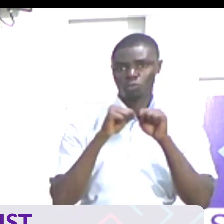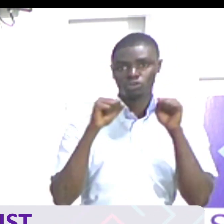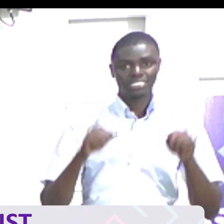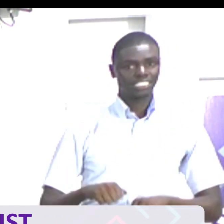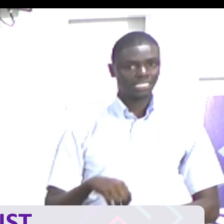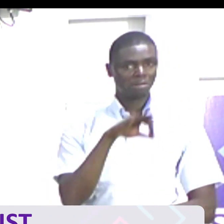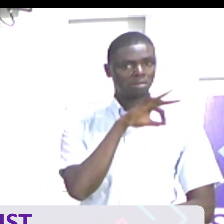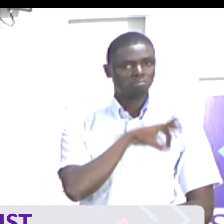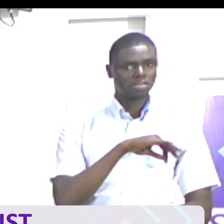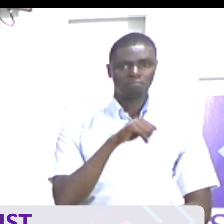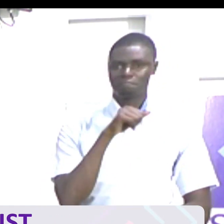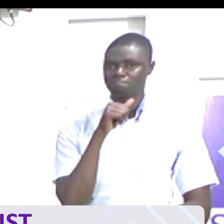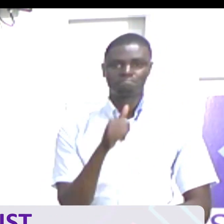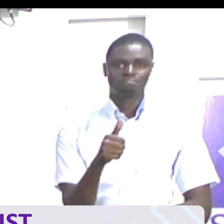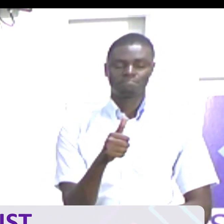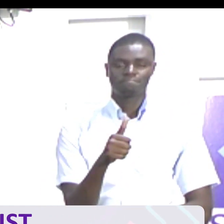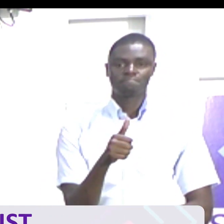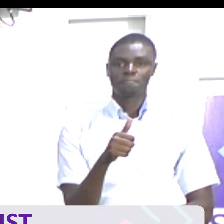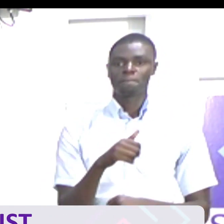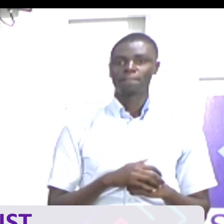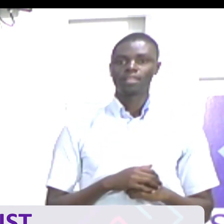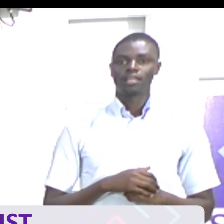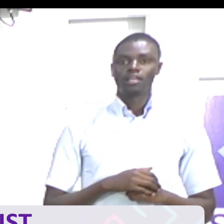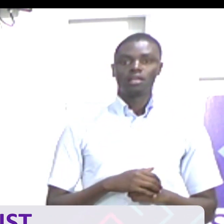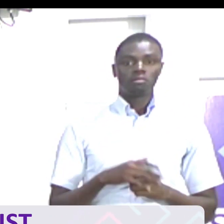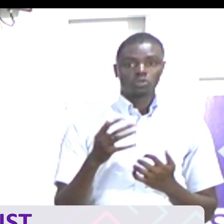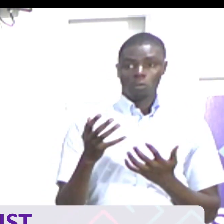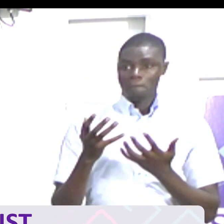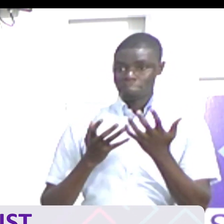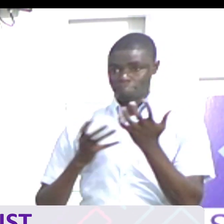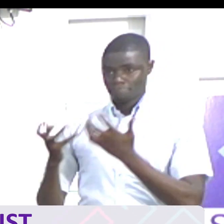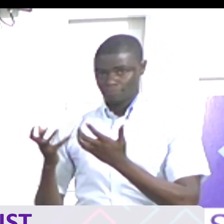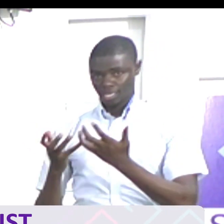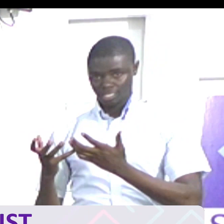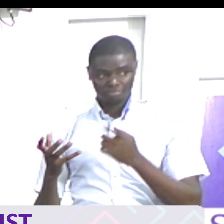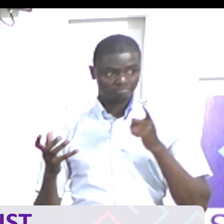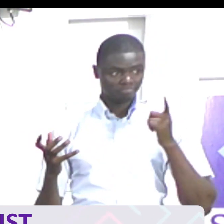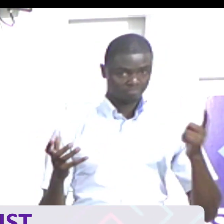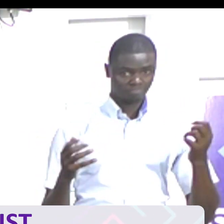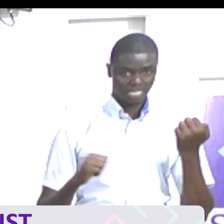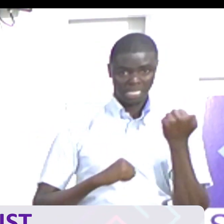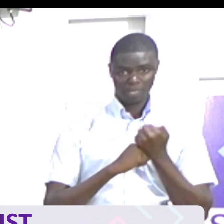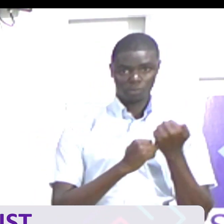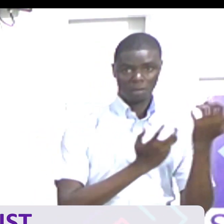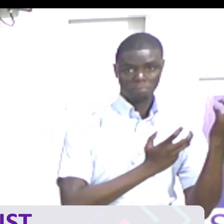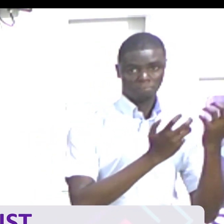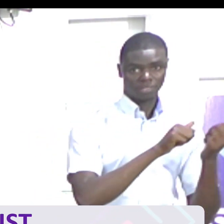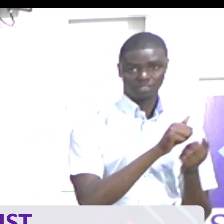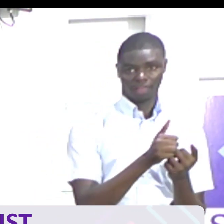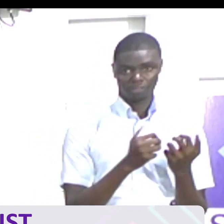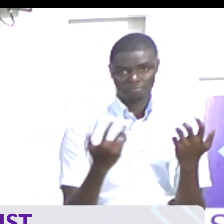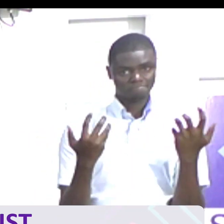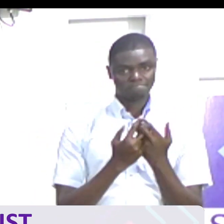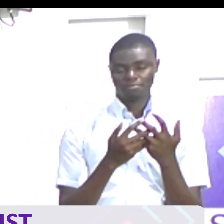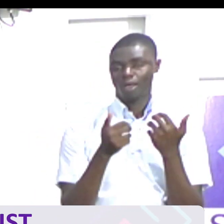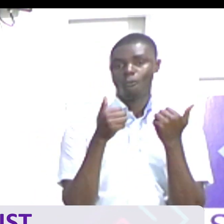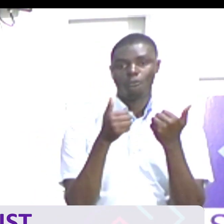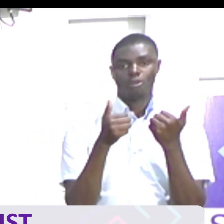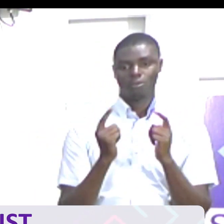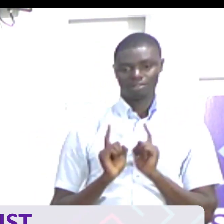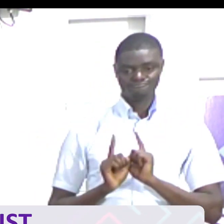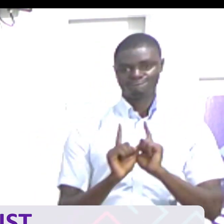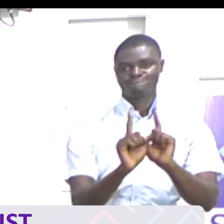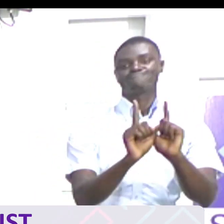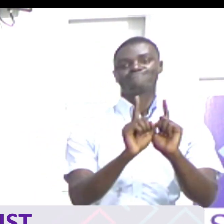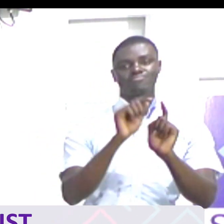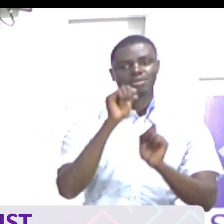Au sio? Unapata job mtu wangu, na wewe unanishow. Hii busy huko na kuja na leo hii busy nyingine. Yaani intertwined. Ndio. And I don't have to sweat much.